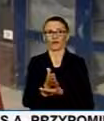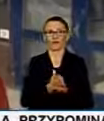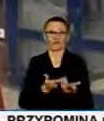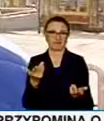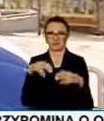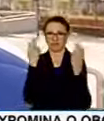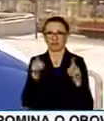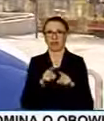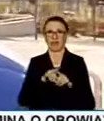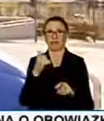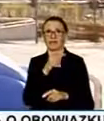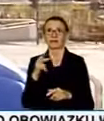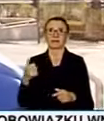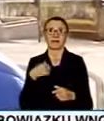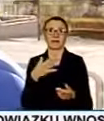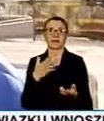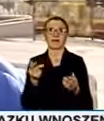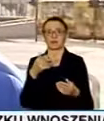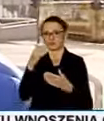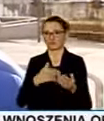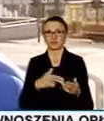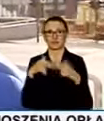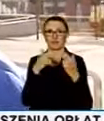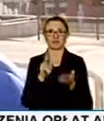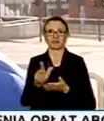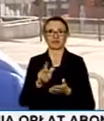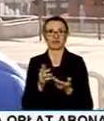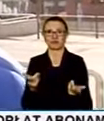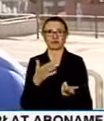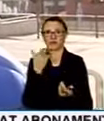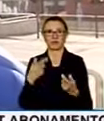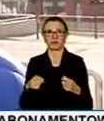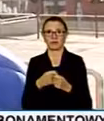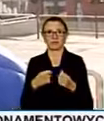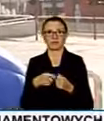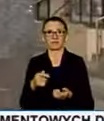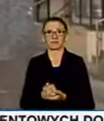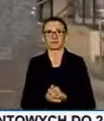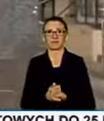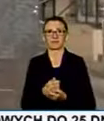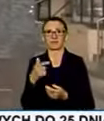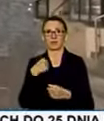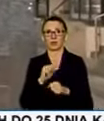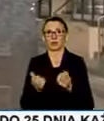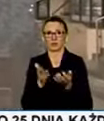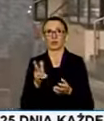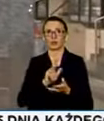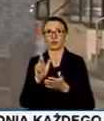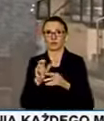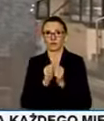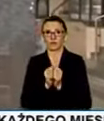jak każdy. Mam akurat numer w dzienniku 13 i jako to mi nie przeszkadza w niczym. Jestem urodzony 13